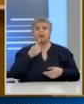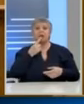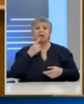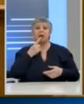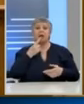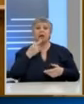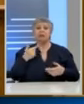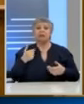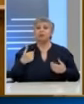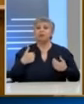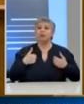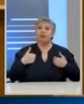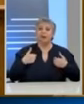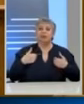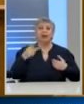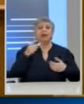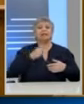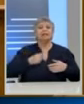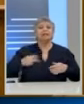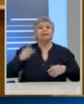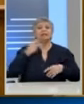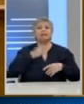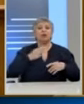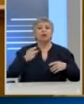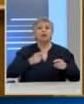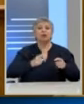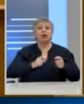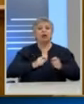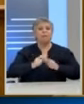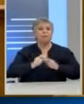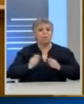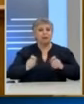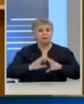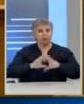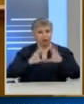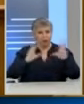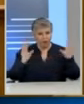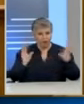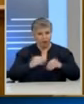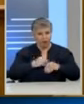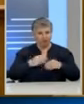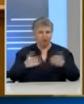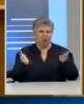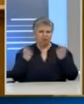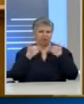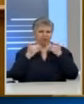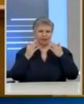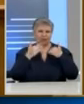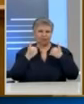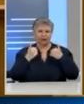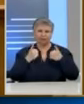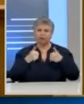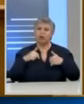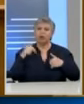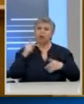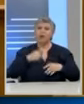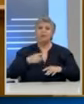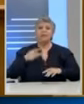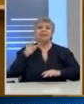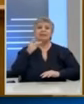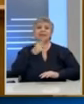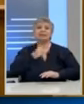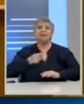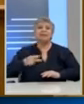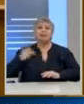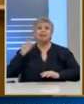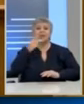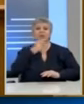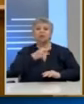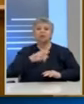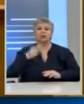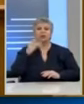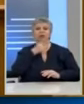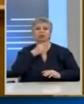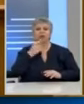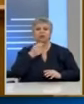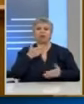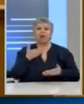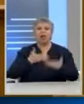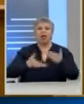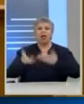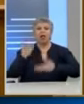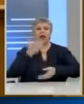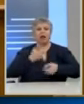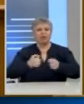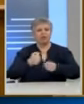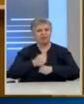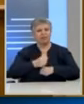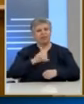συνθήκες δημοσιονομικής ασφυξίας θεσπίσαμε το κοινωνικό εισόδημα αλληλεγγύης που σήμερα το παίρνουν 500.000 συμπολίτες μας.